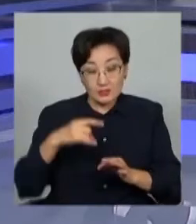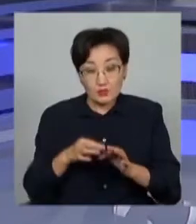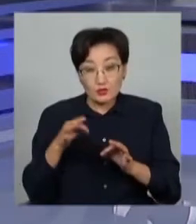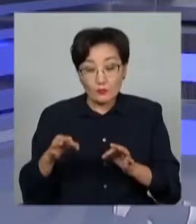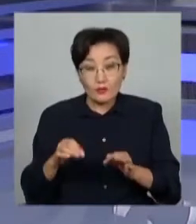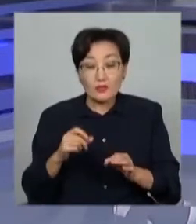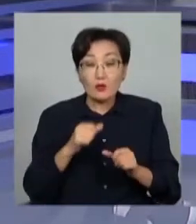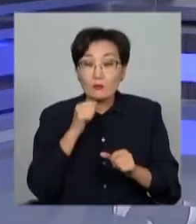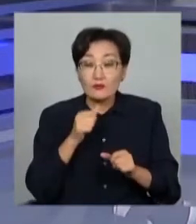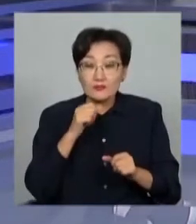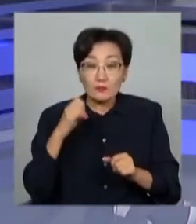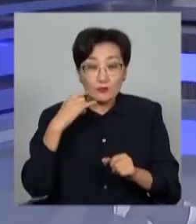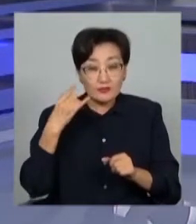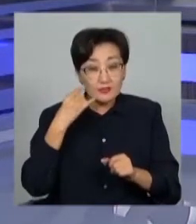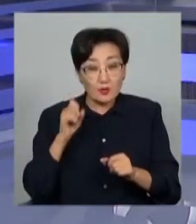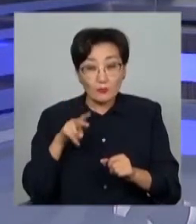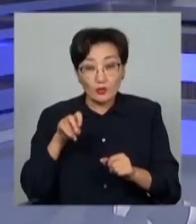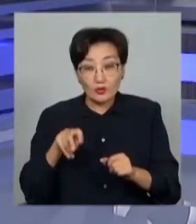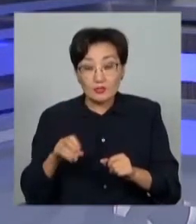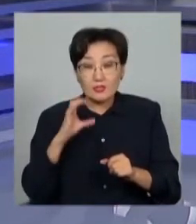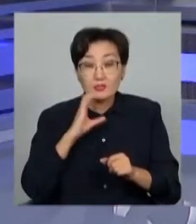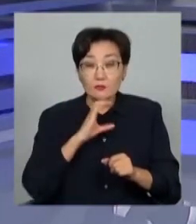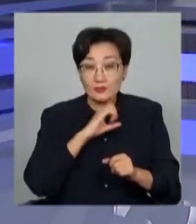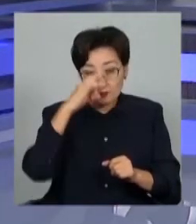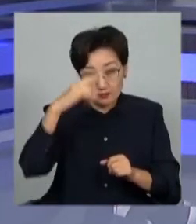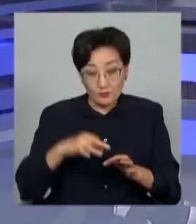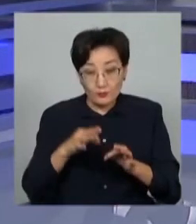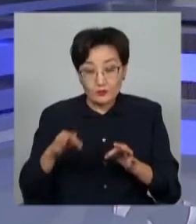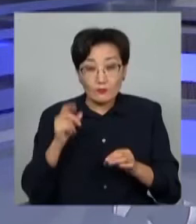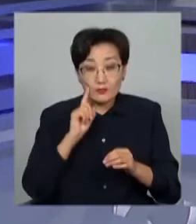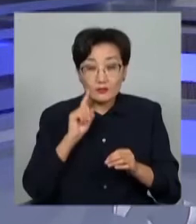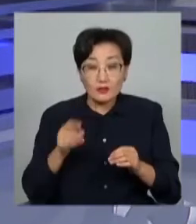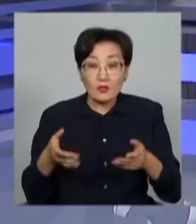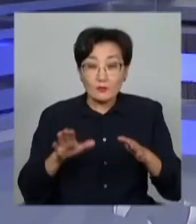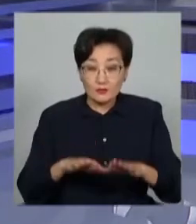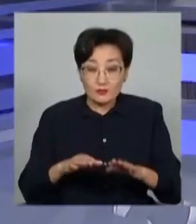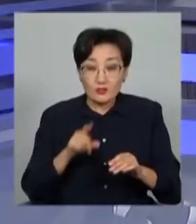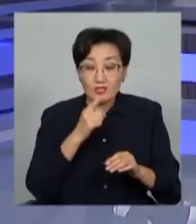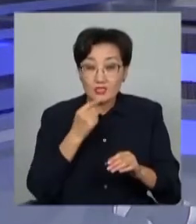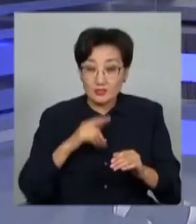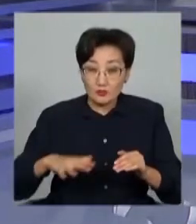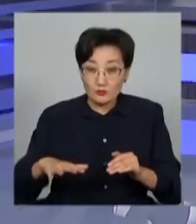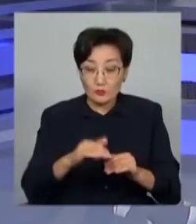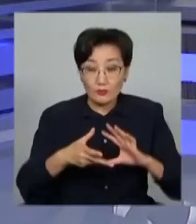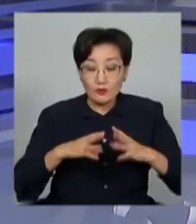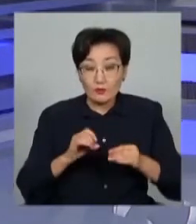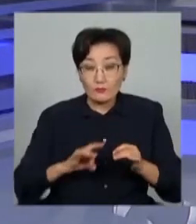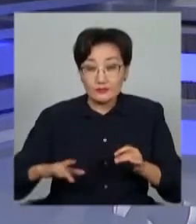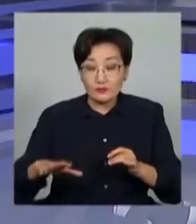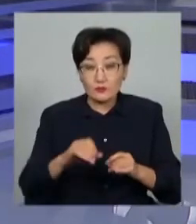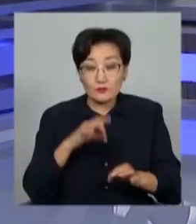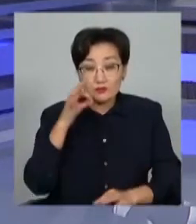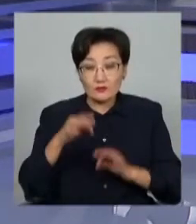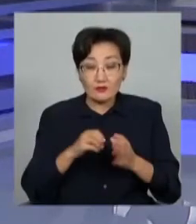вот кустанайская павлодарской акмолинской и северо-казахстанской области пока не покидают красную зону всего республики за